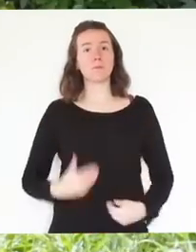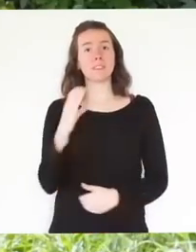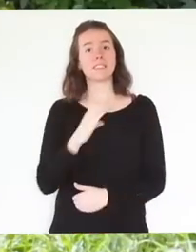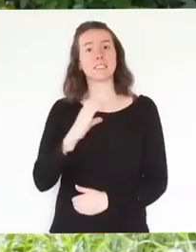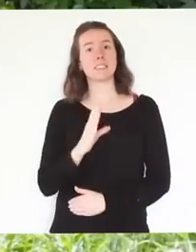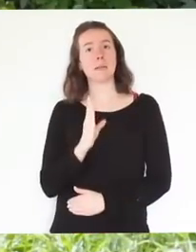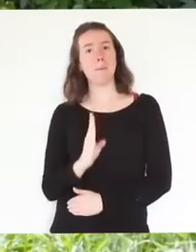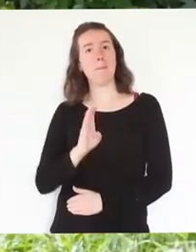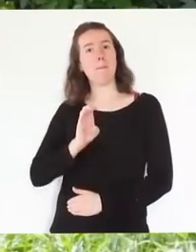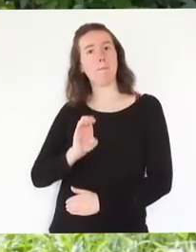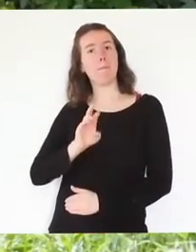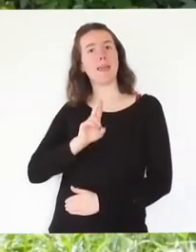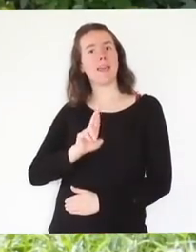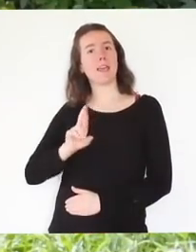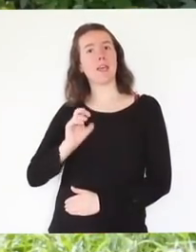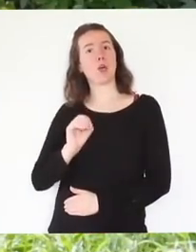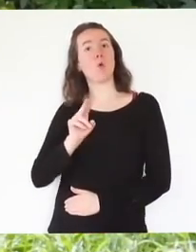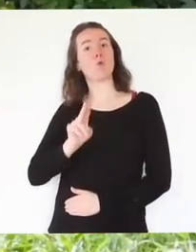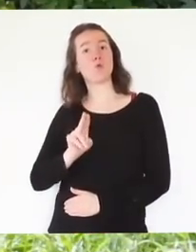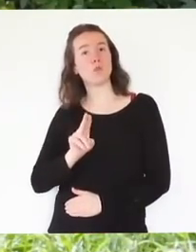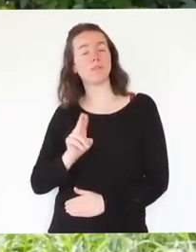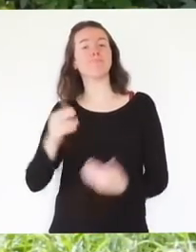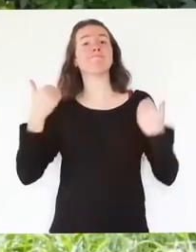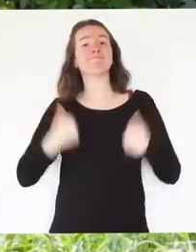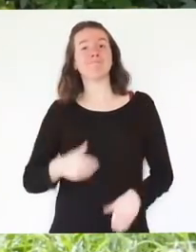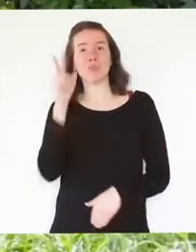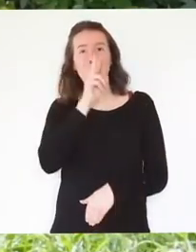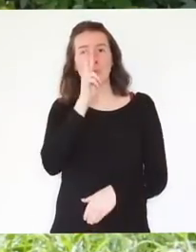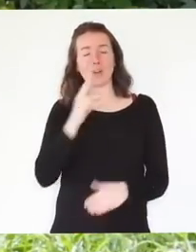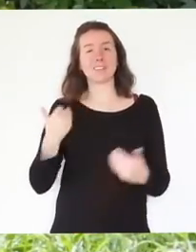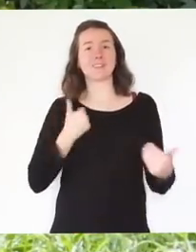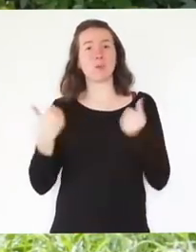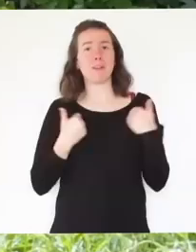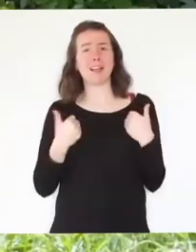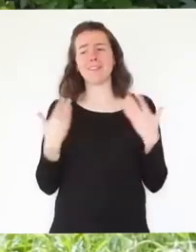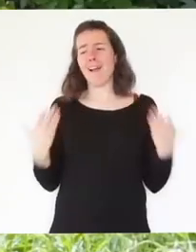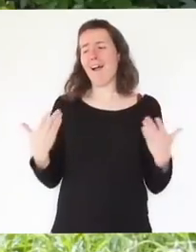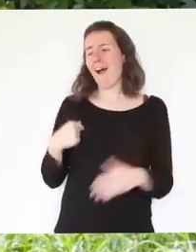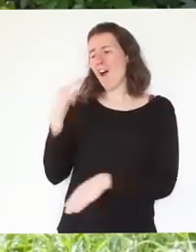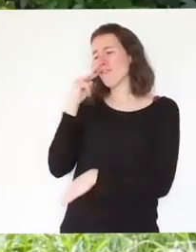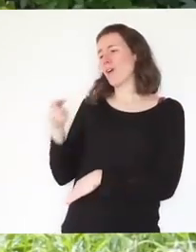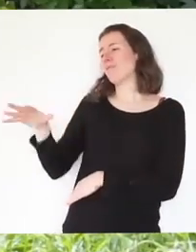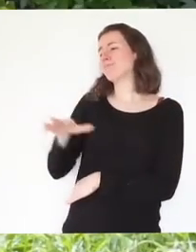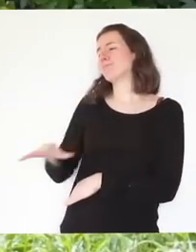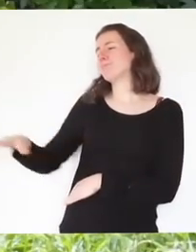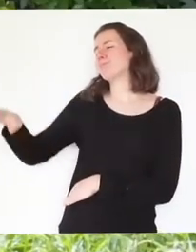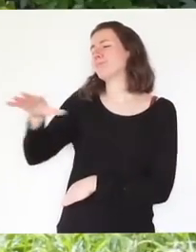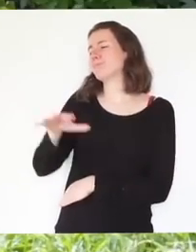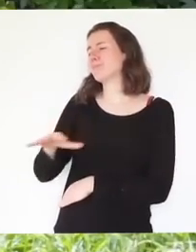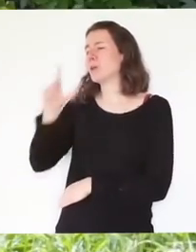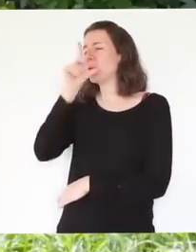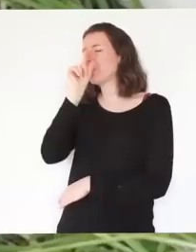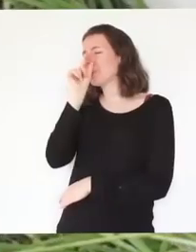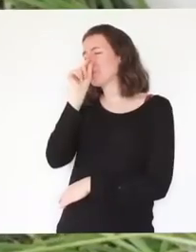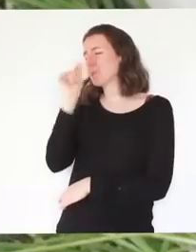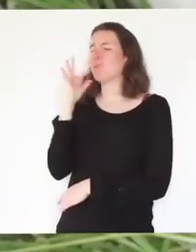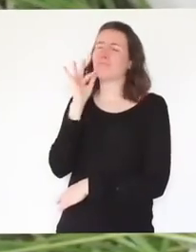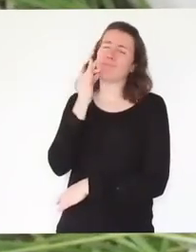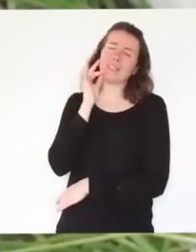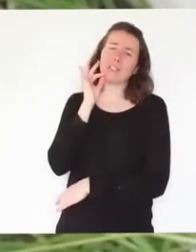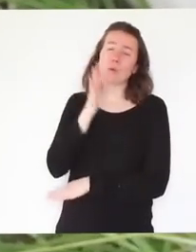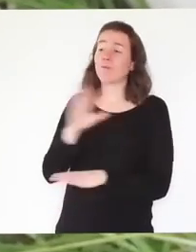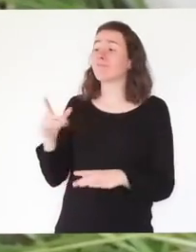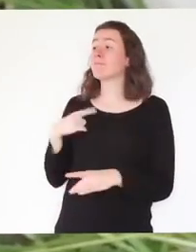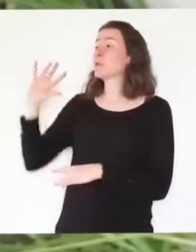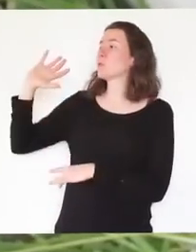Bonjour, je m'appelle Christine Deroux, je suis humoriste et comédienne. Je me trouve actuellement dans un refuge entouré d'adorables petits poulets qui